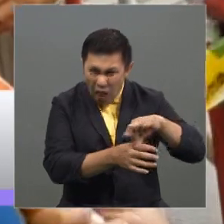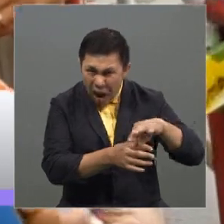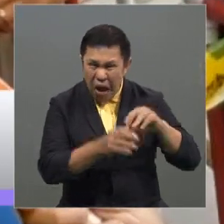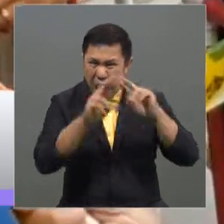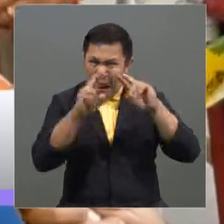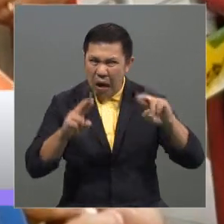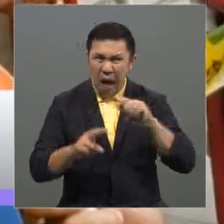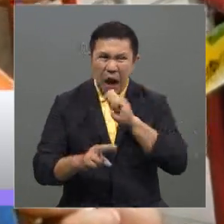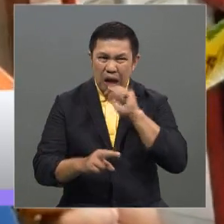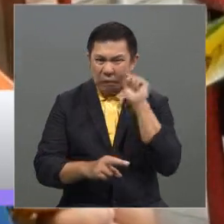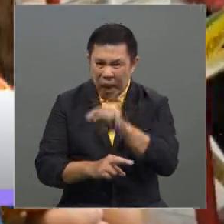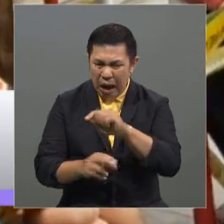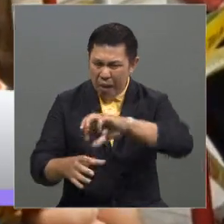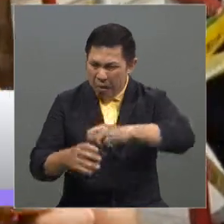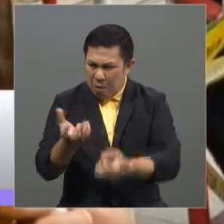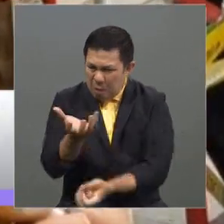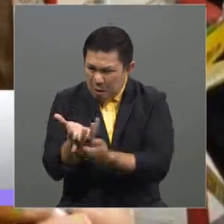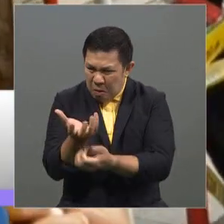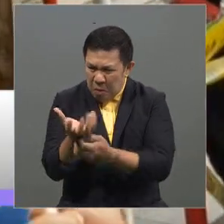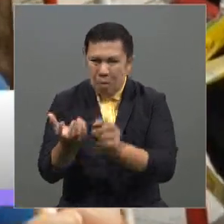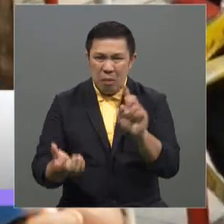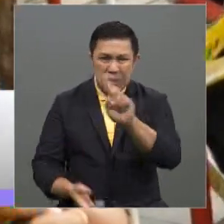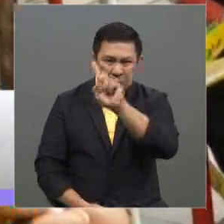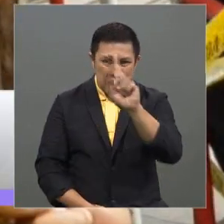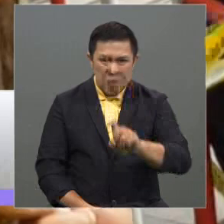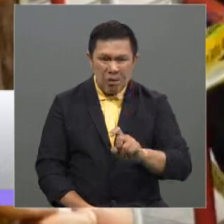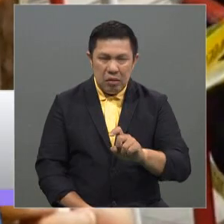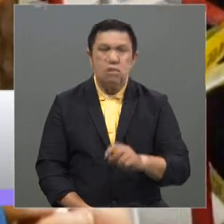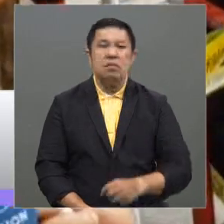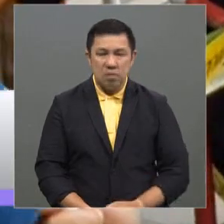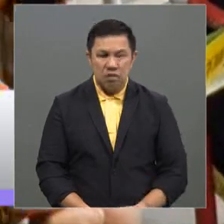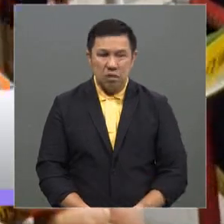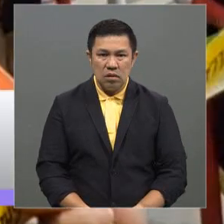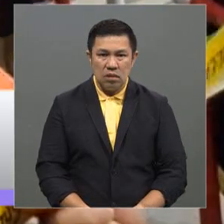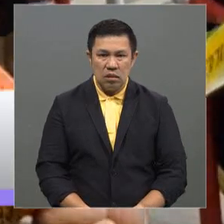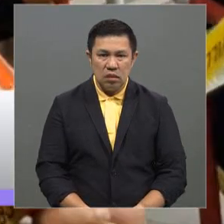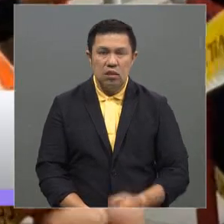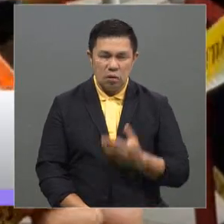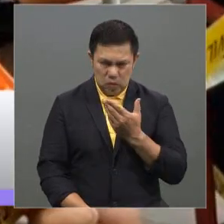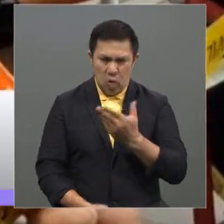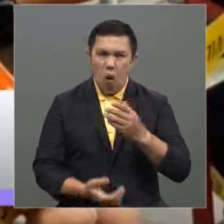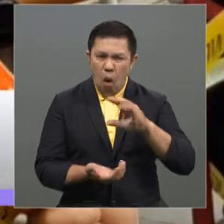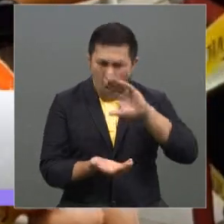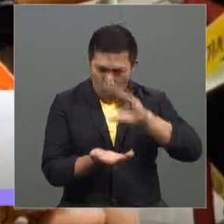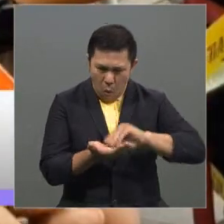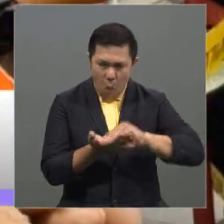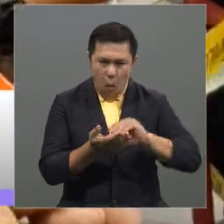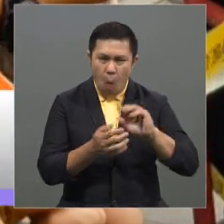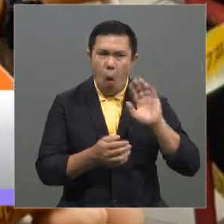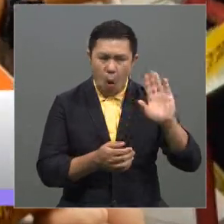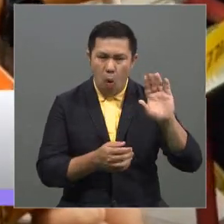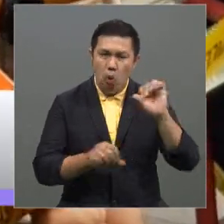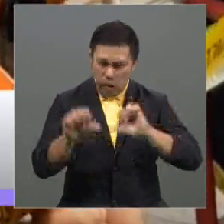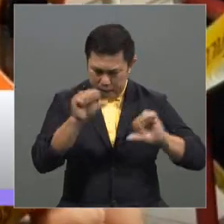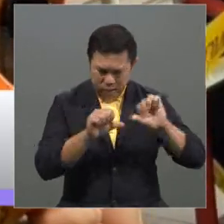อาหารไหมจะมาจากการใช้แก๊สไหมนะครับตรงนี้นะครับมันเป็นข้อจริงทางวิทยาศาสตร์ทางนิติวิทยาศาสตร์นะครับตรงนี้มันจะ